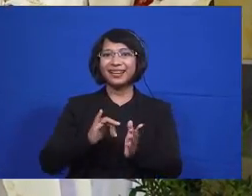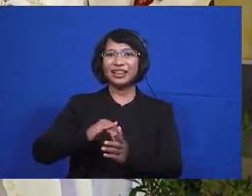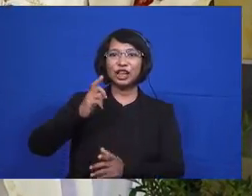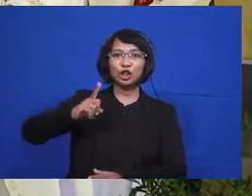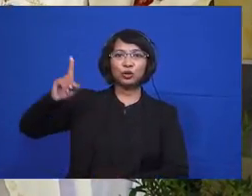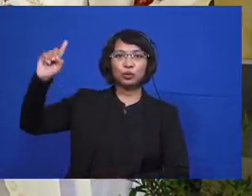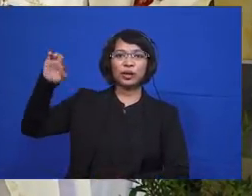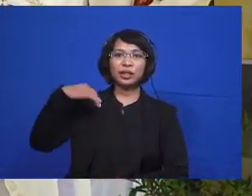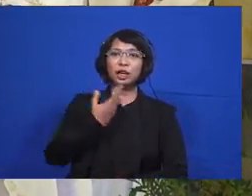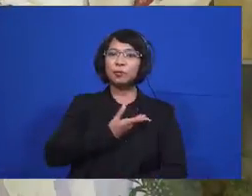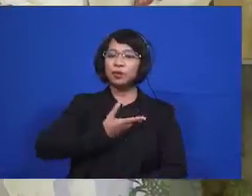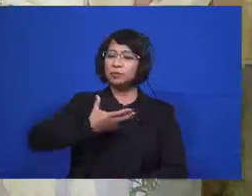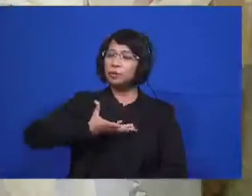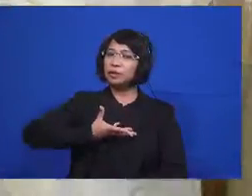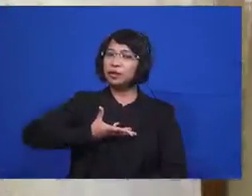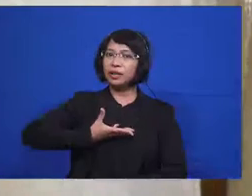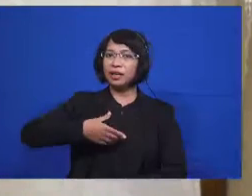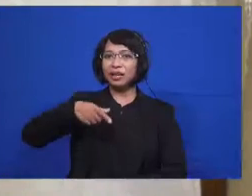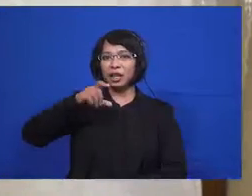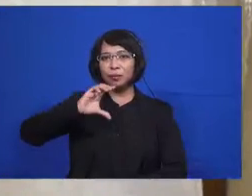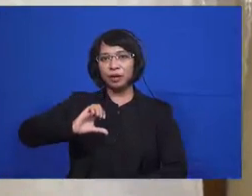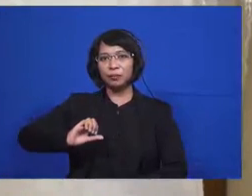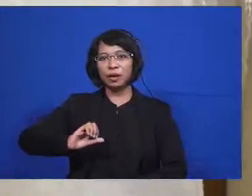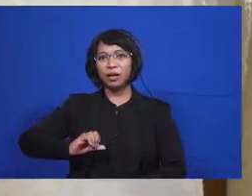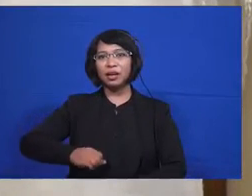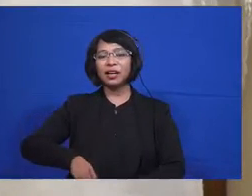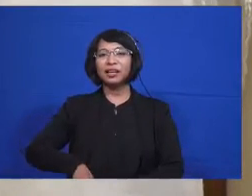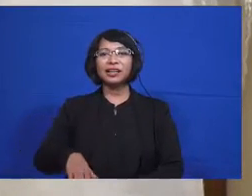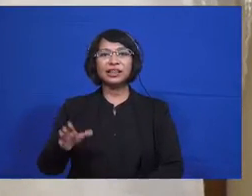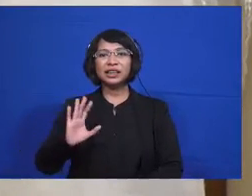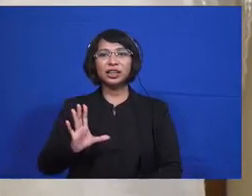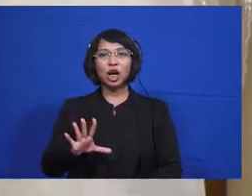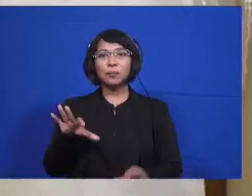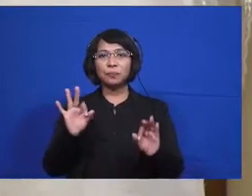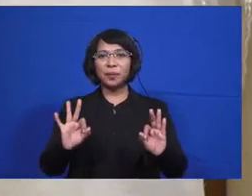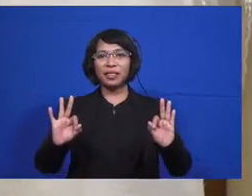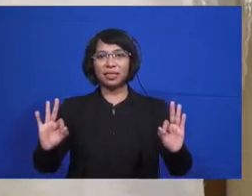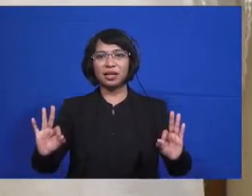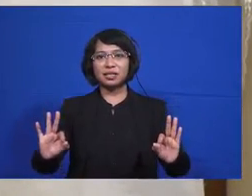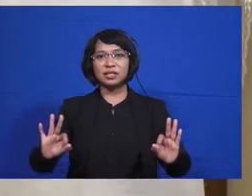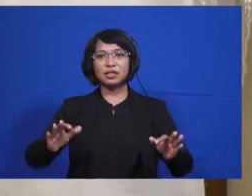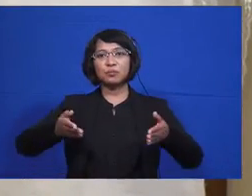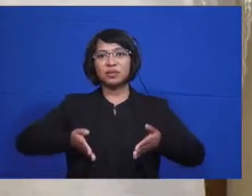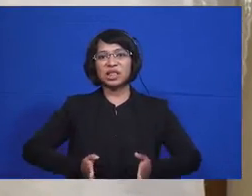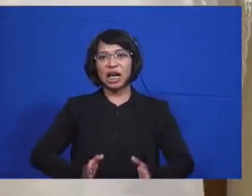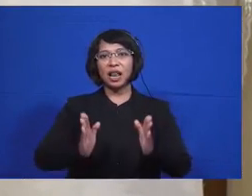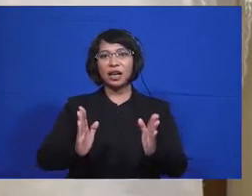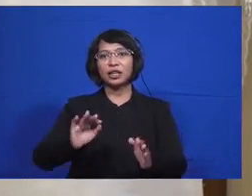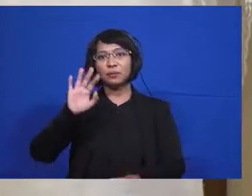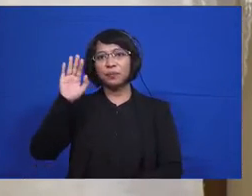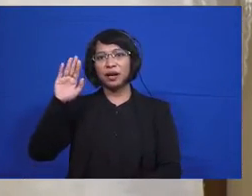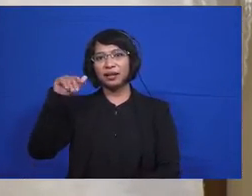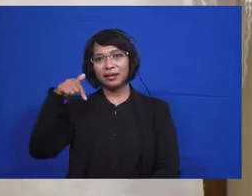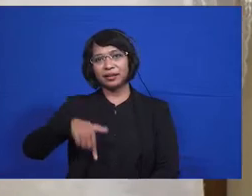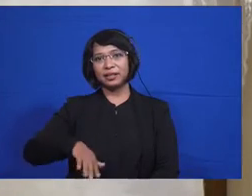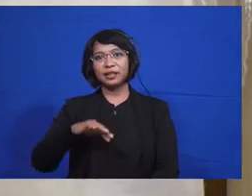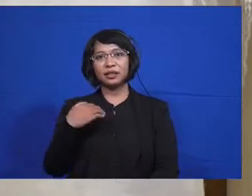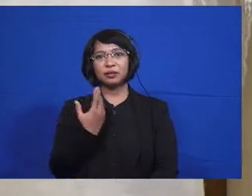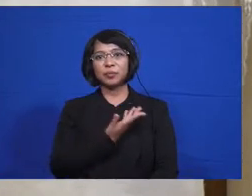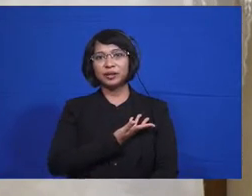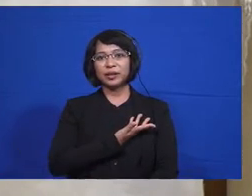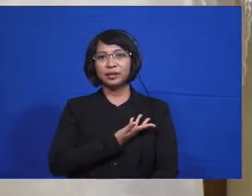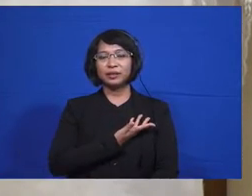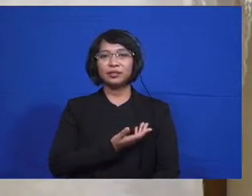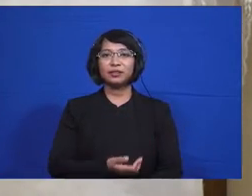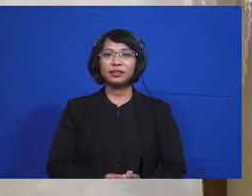menyadari kelemahan dan ketidakpantasan kami dalam menjalani panggilan ini. Meskipun demikian, kasih yang diberikan